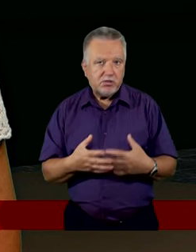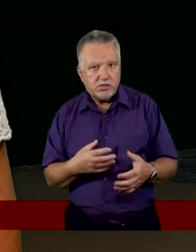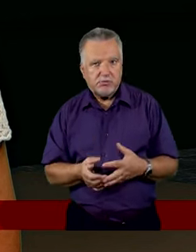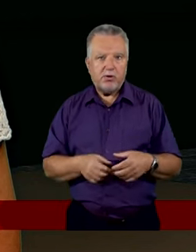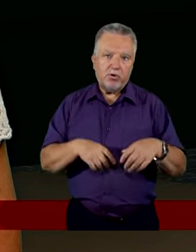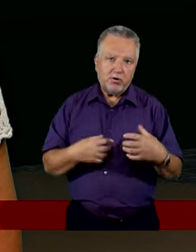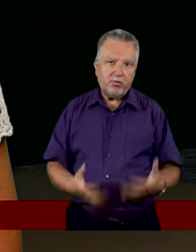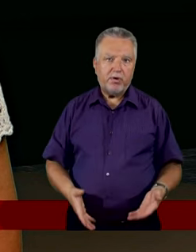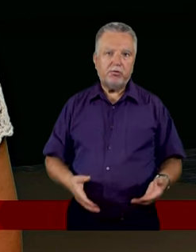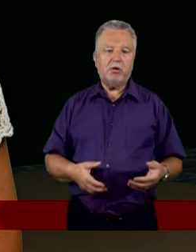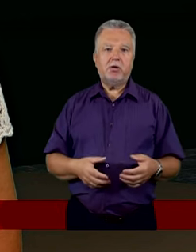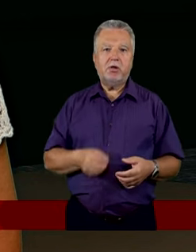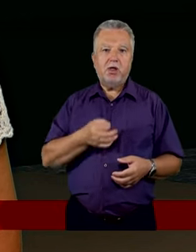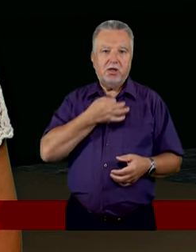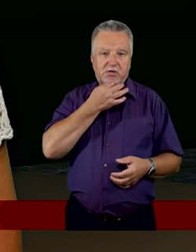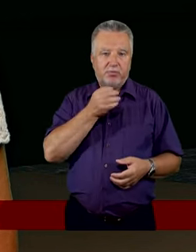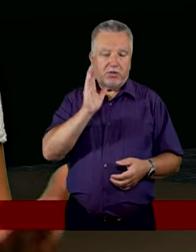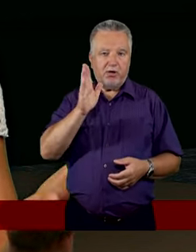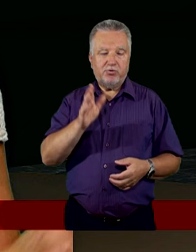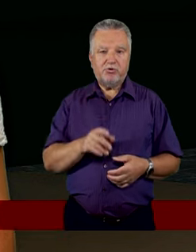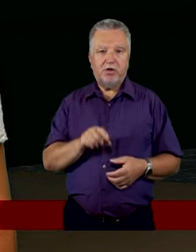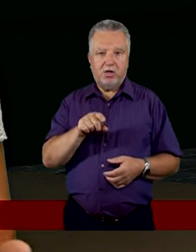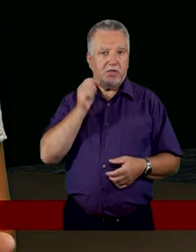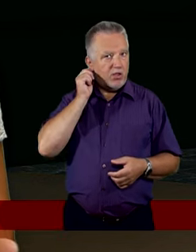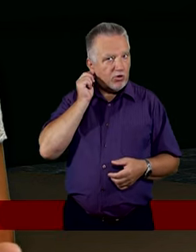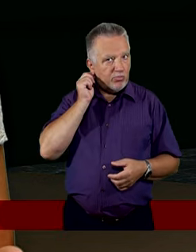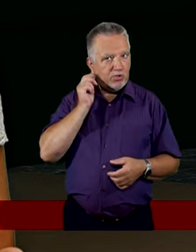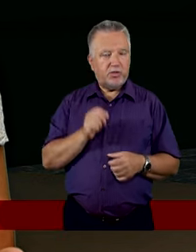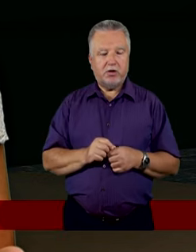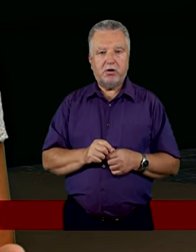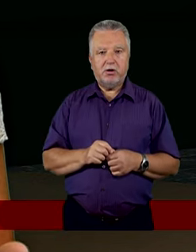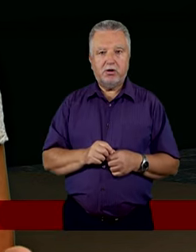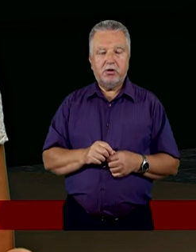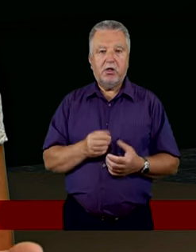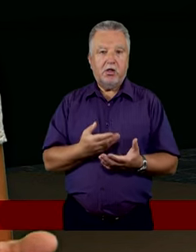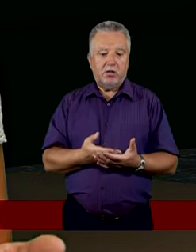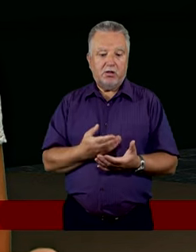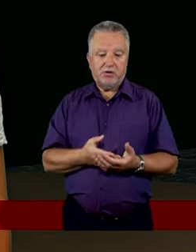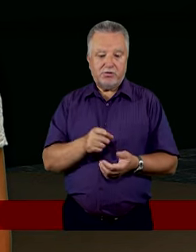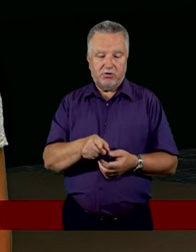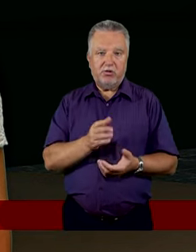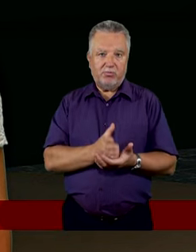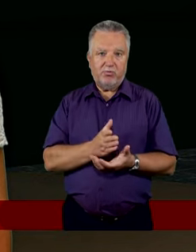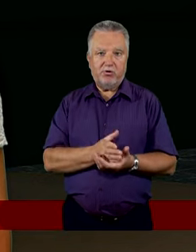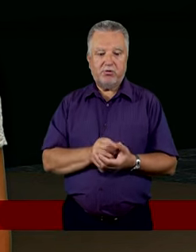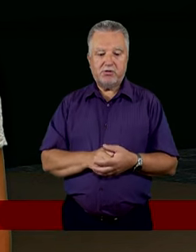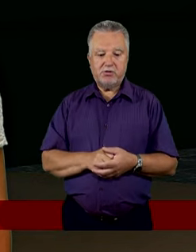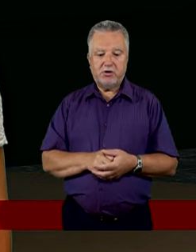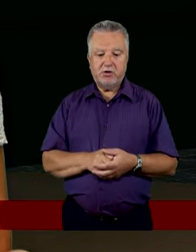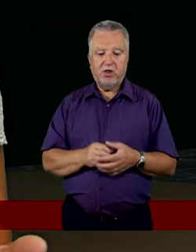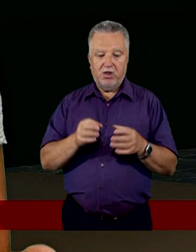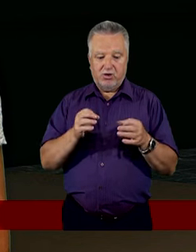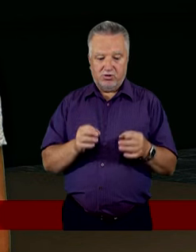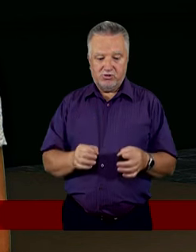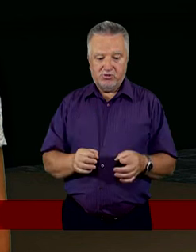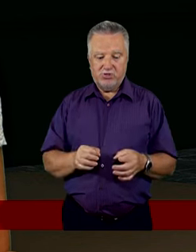zesłabła. I zapytała później mnie ta pani, proszę panią, dlaczego pani to zrobiła?